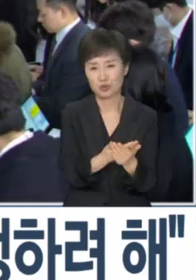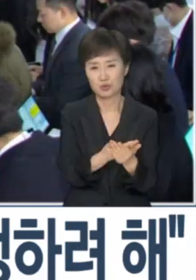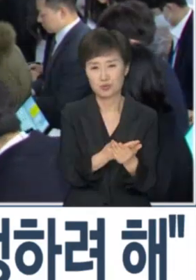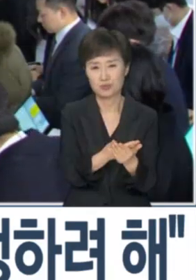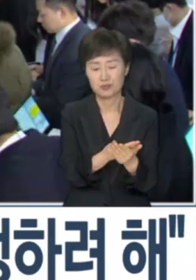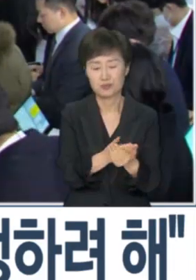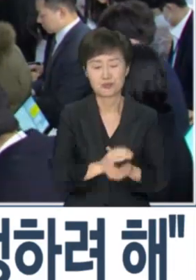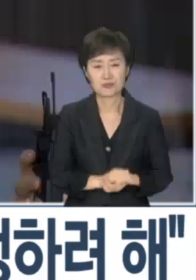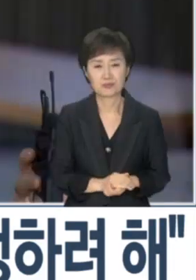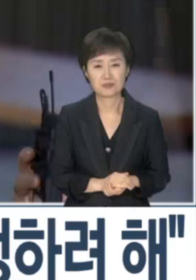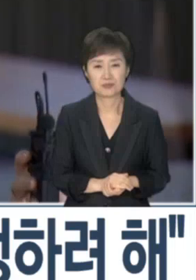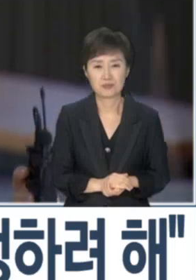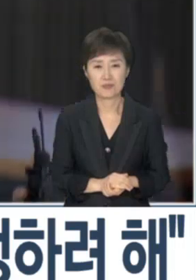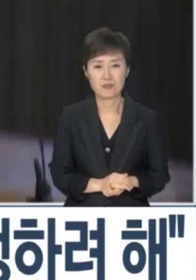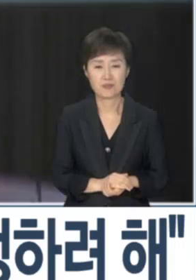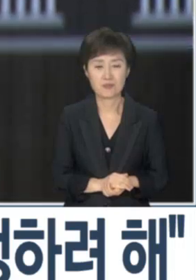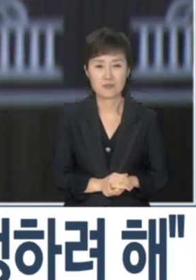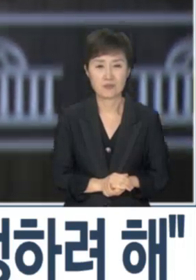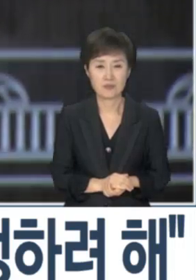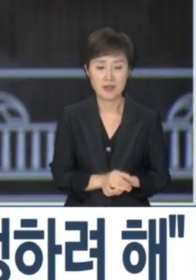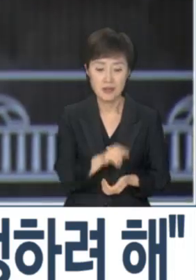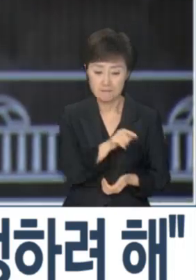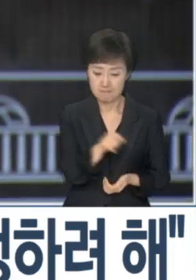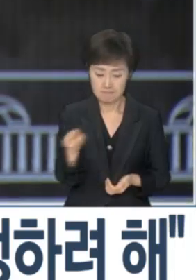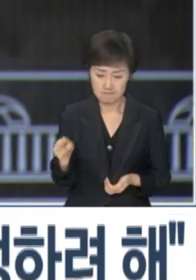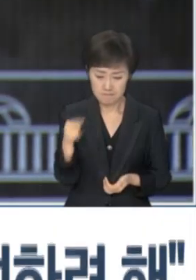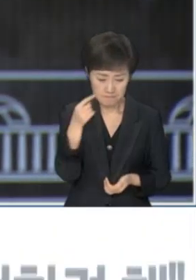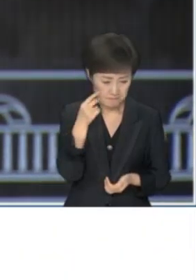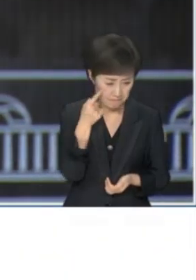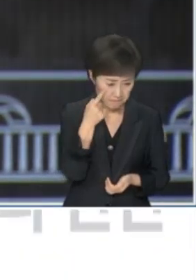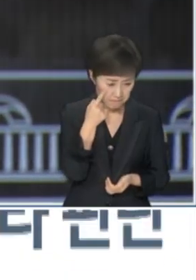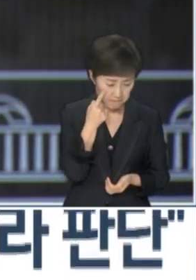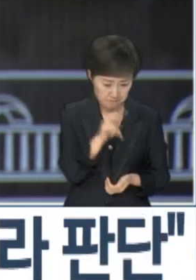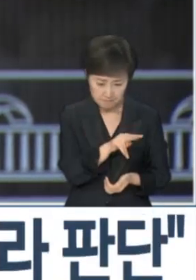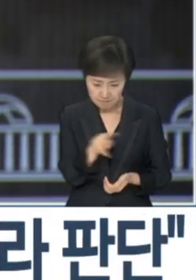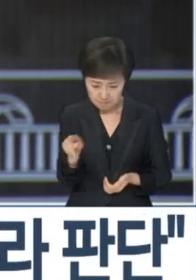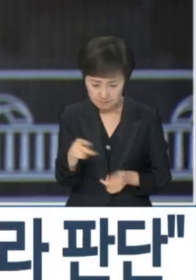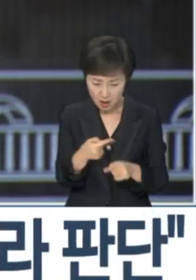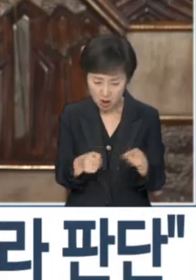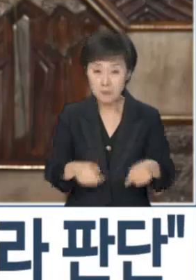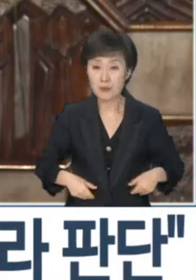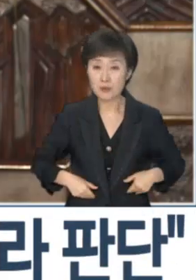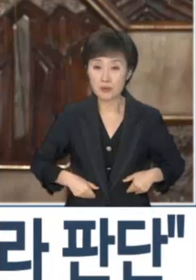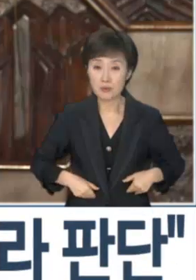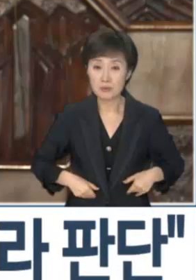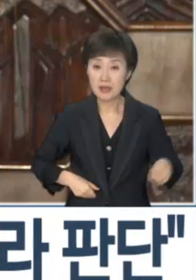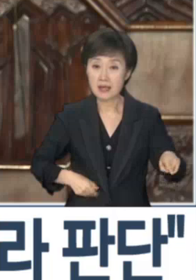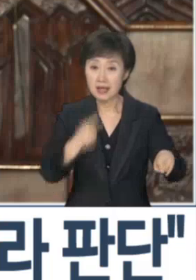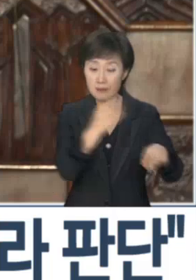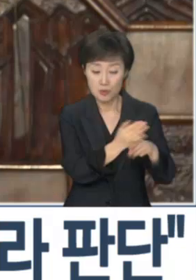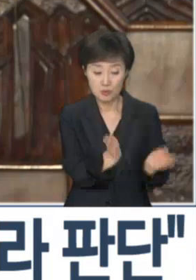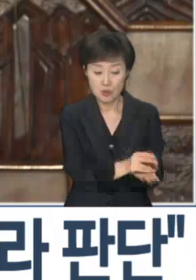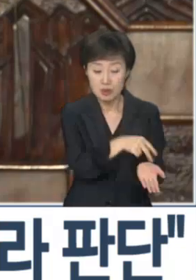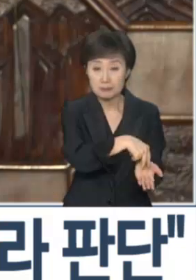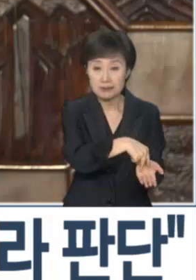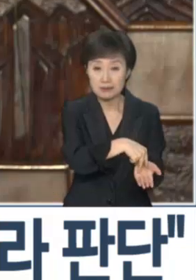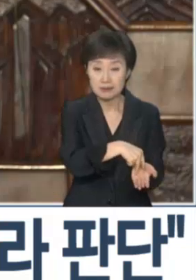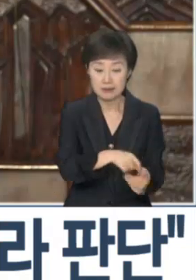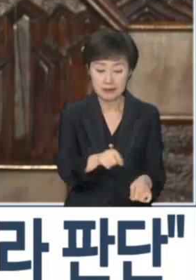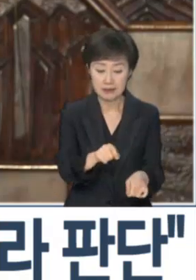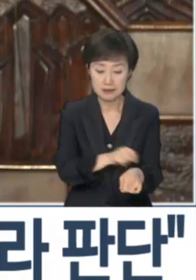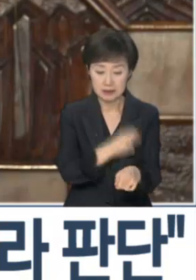현실이고 이것이 어떻게 해석하느냐에 따라서 다르다고 봅니다. 그러나 민주당 입장에서는 이